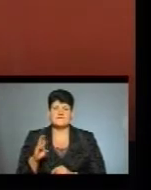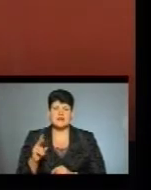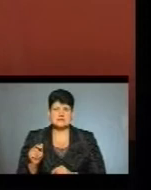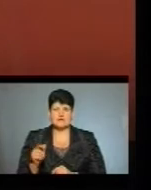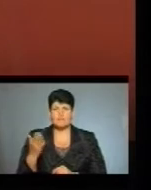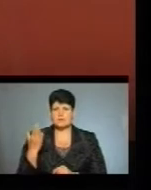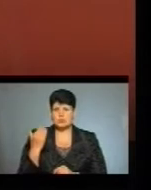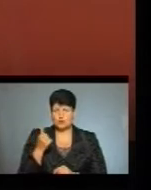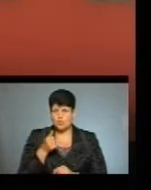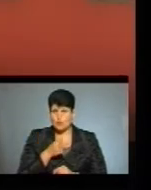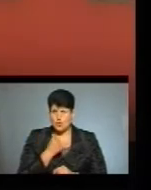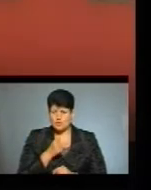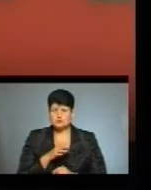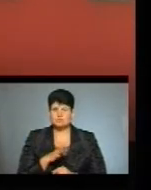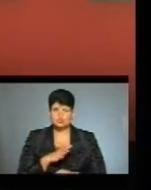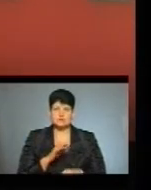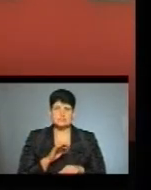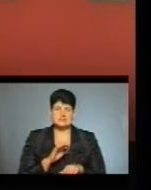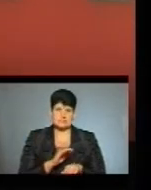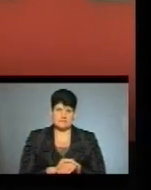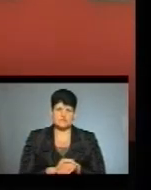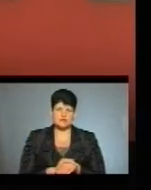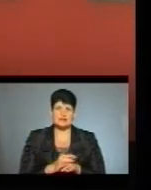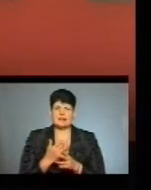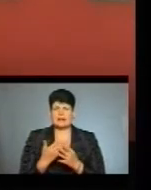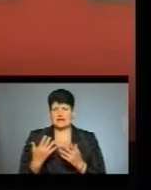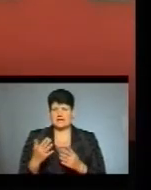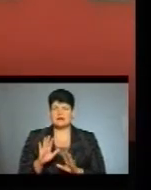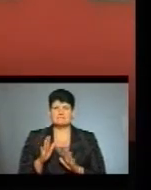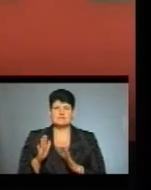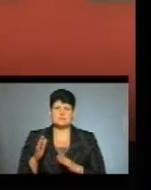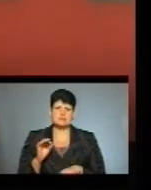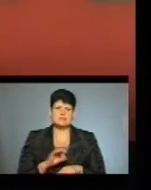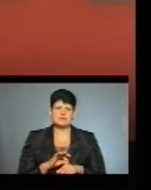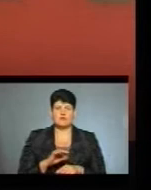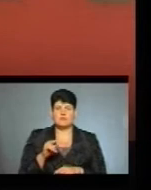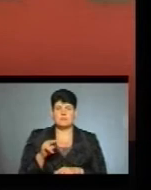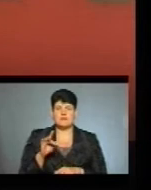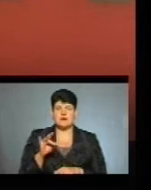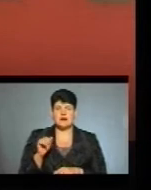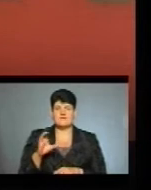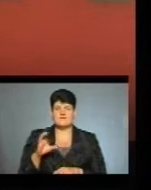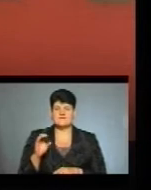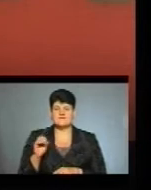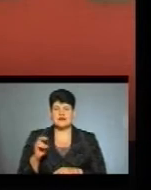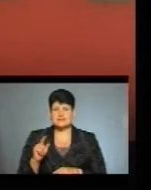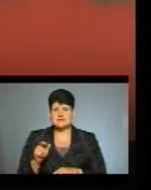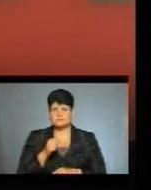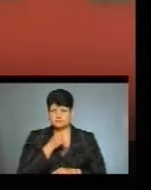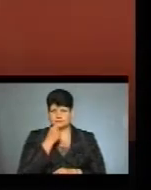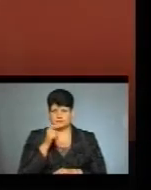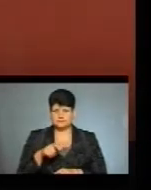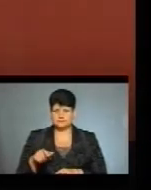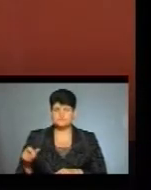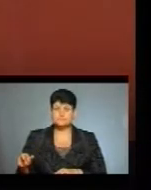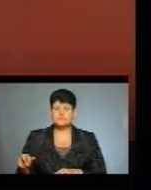минулому році було зафіксовано кілька випадків захворювання на правець серед дорослого населення.